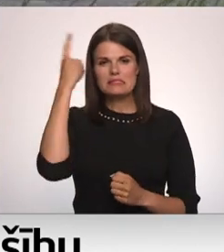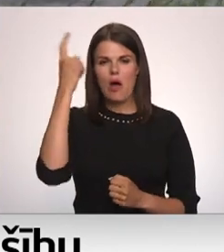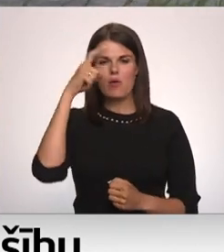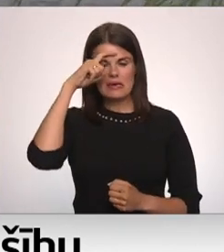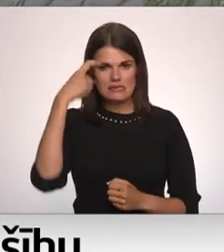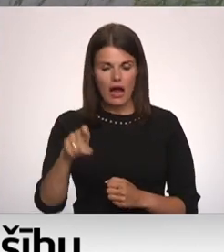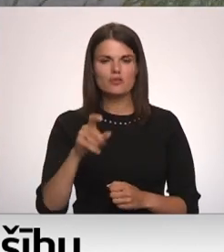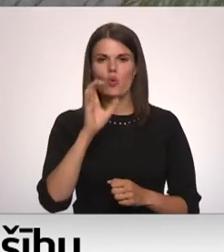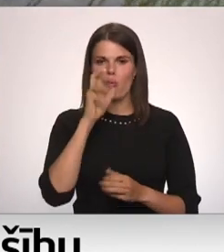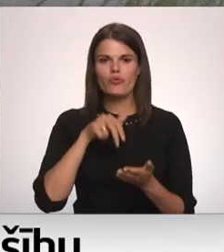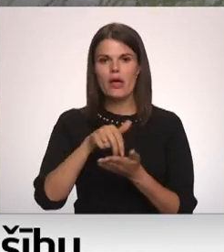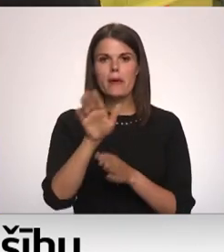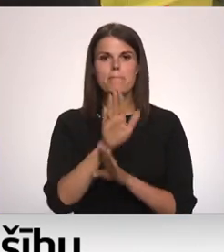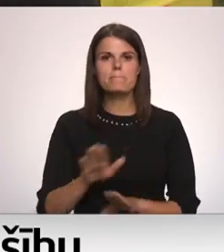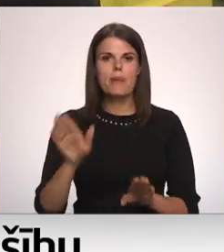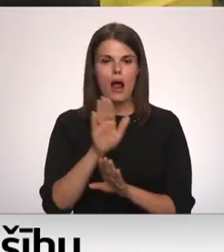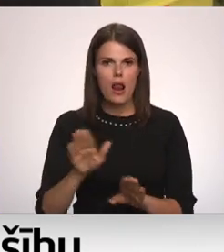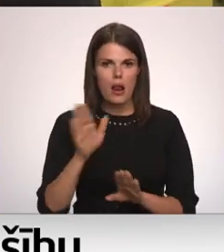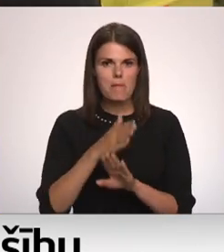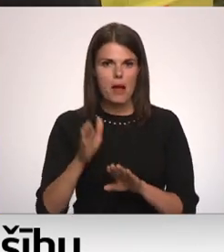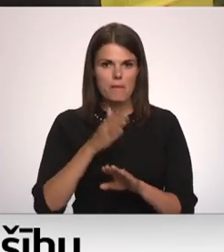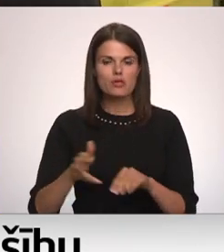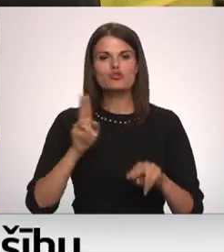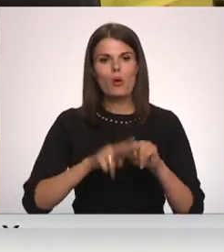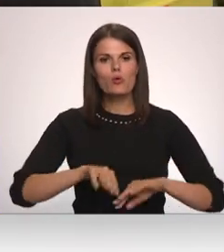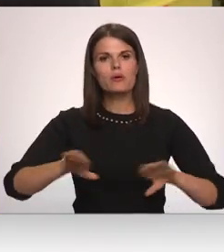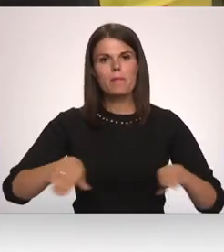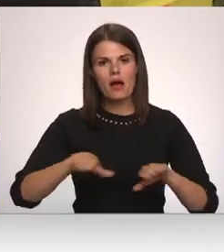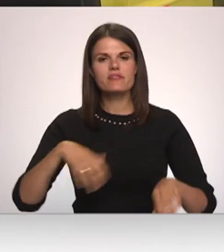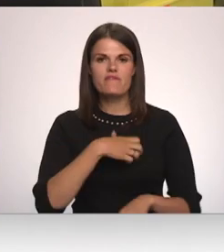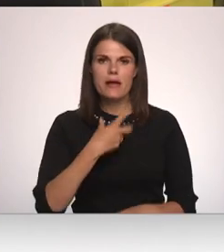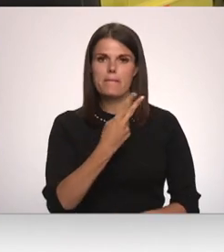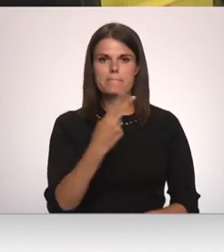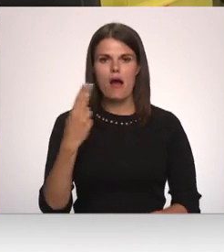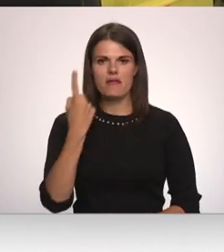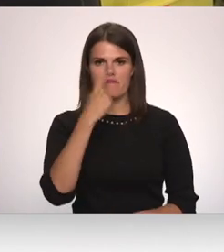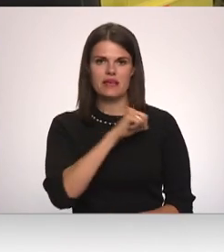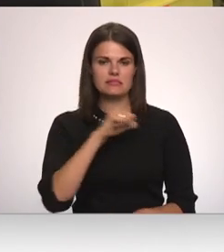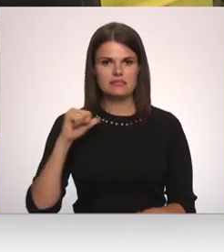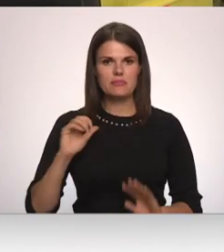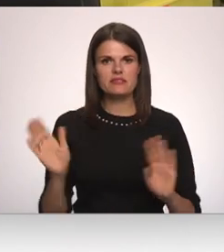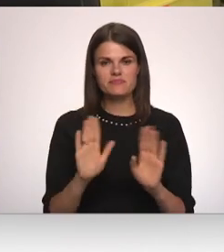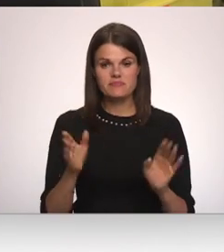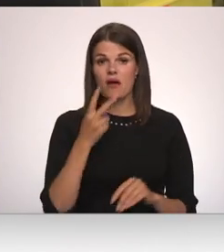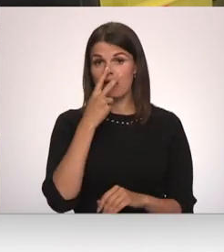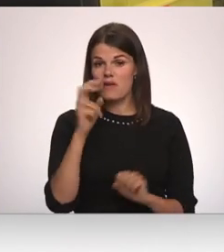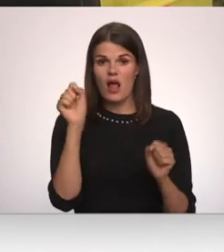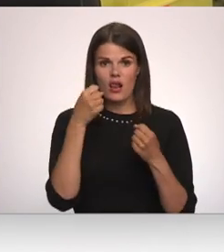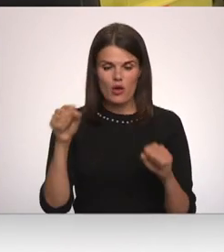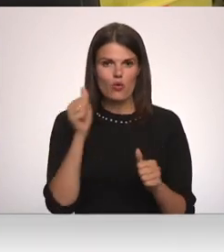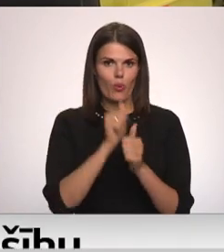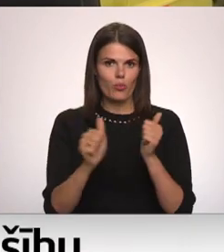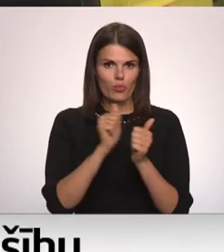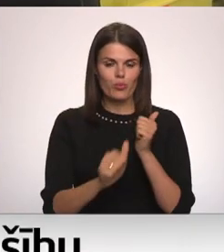doties peldēties kopā ar kādu. Un, diemžēl arī Jāņi rāda to, ka nevienmēr blakus ir adekvāti cilvēki, kas